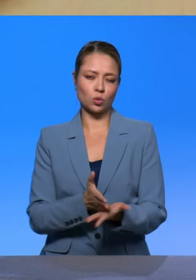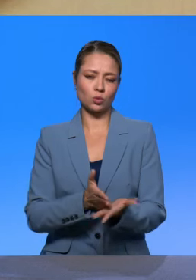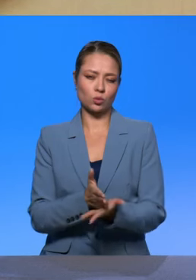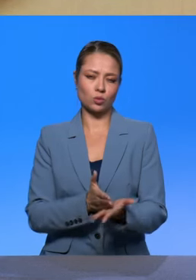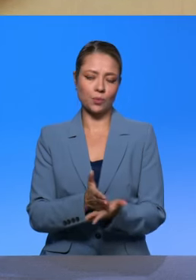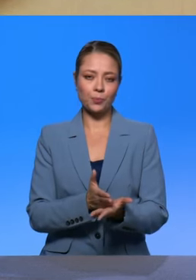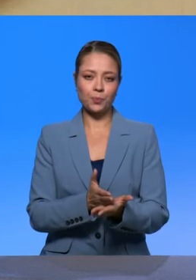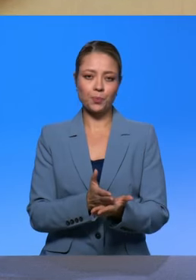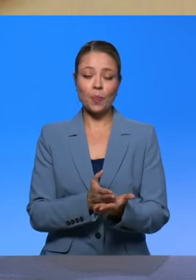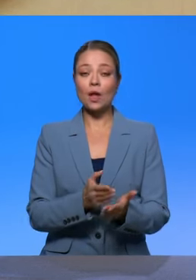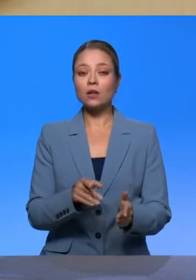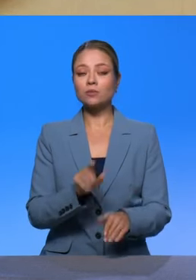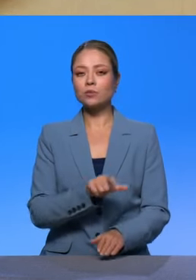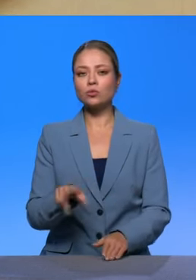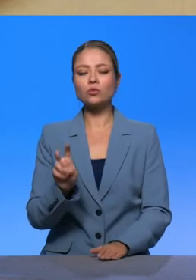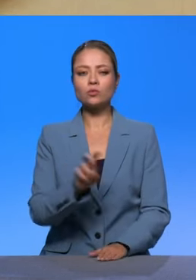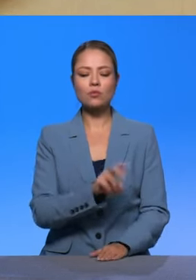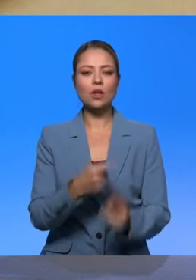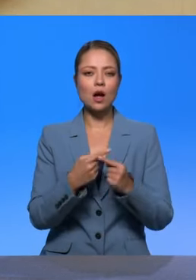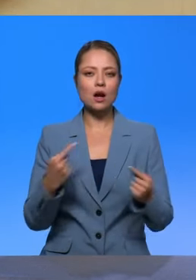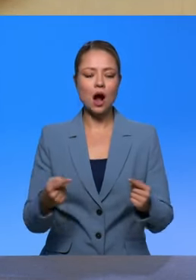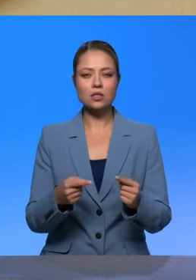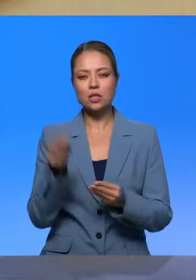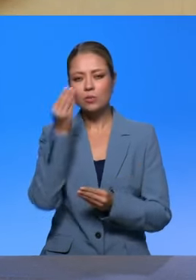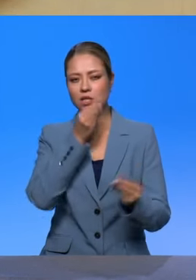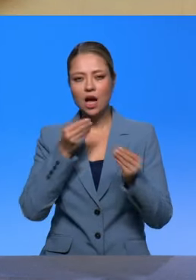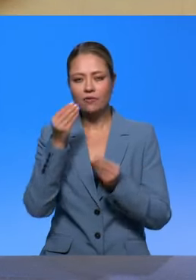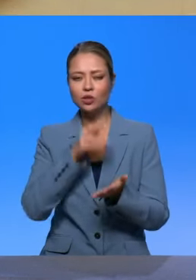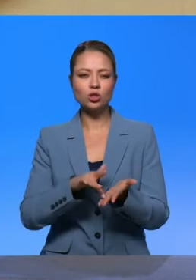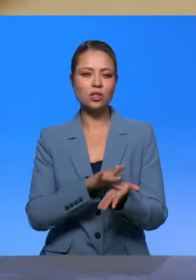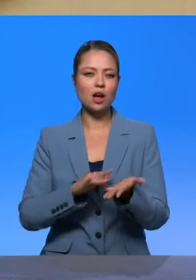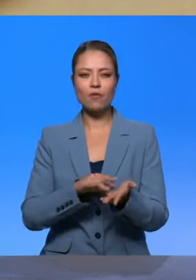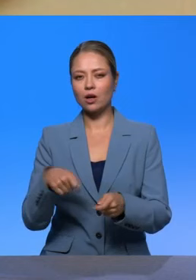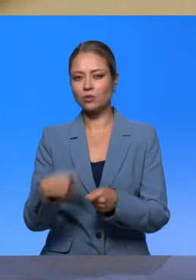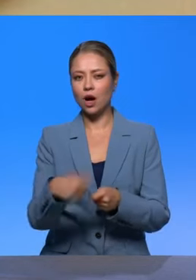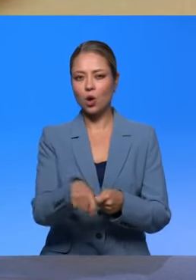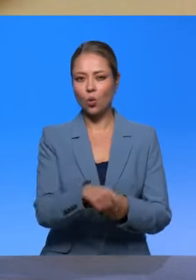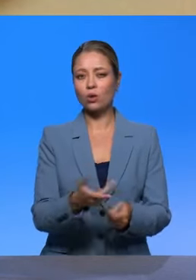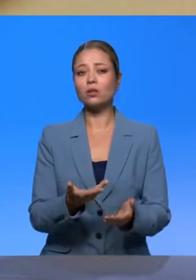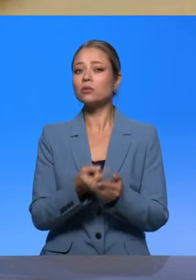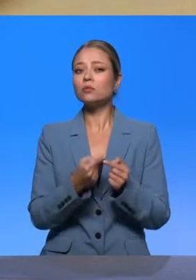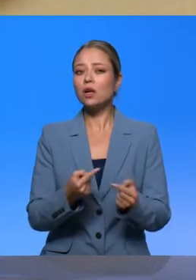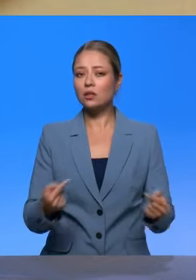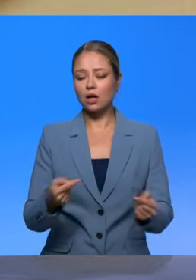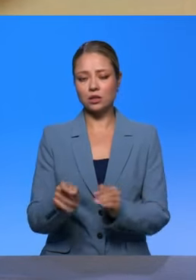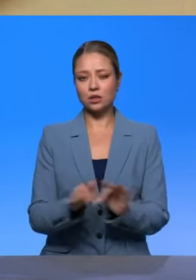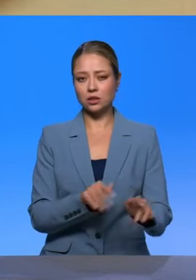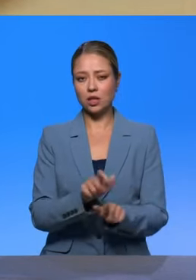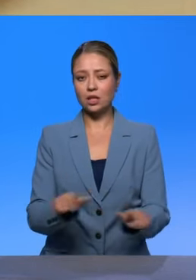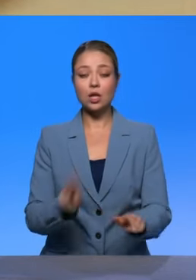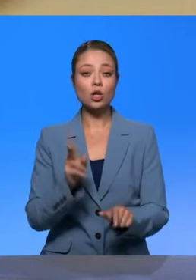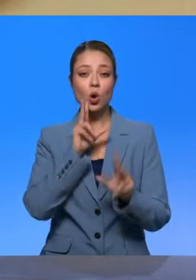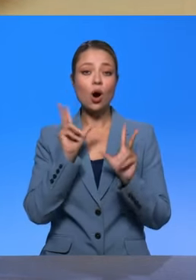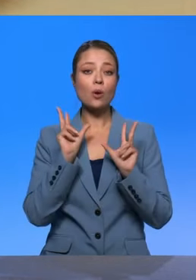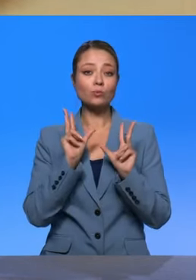к разным ясновидящим, хиромантам, тарологам, разным там прочим деятелям, которые обещают им